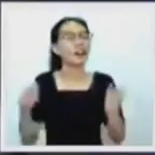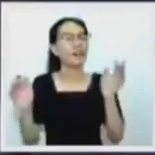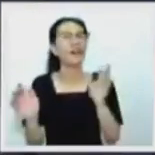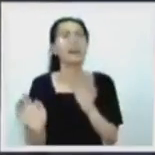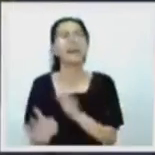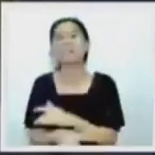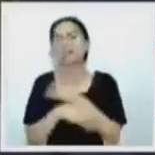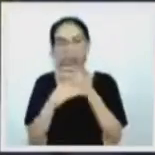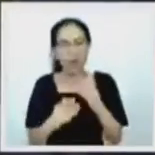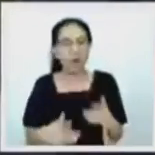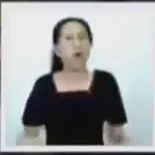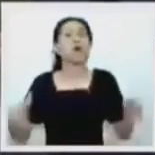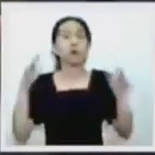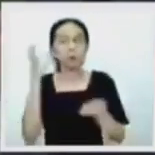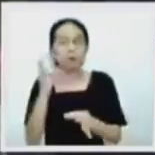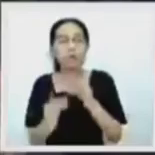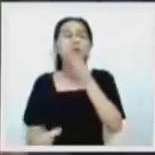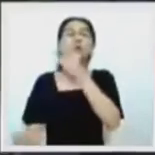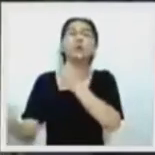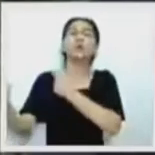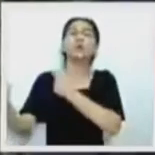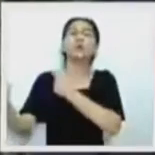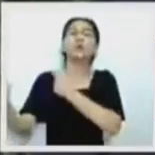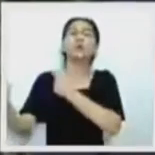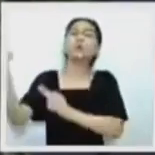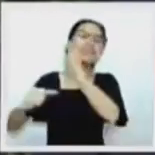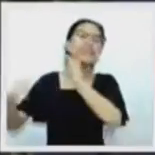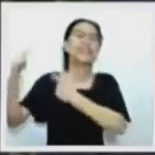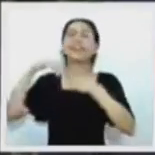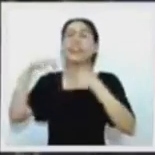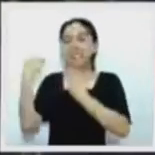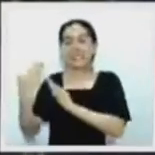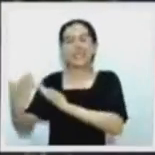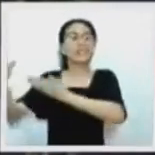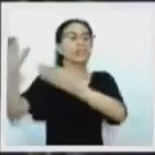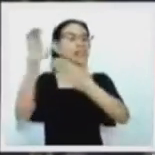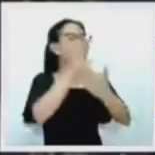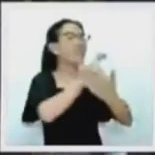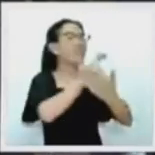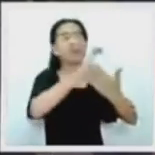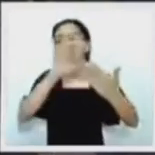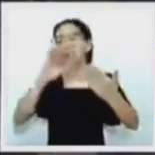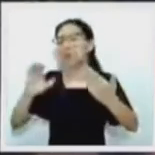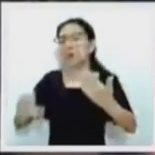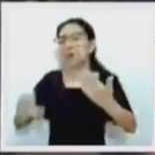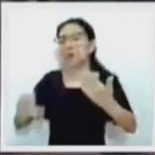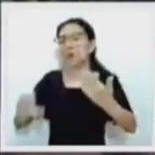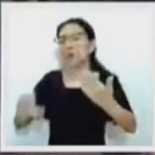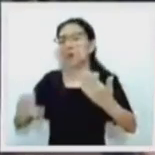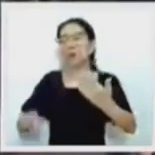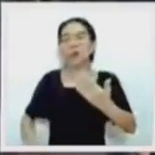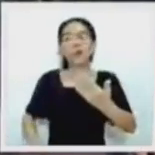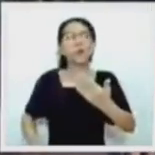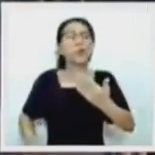tabangan. Kung mupalik si Kristo,